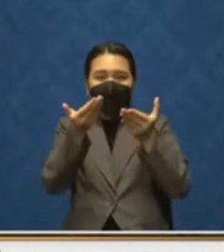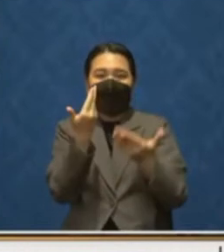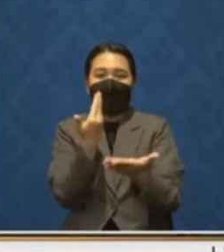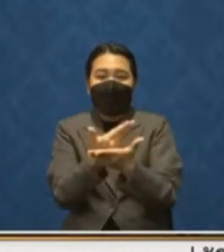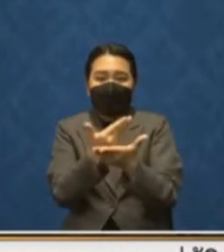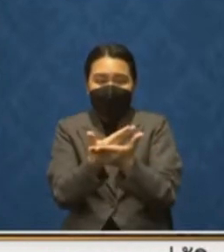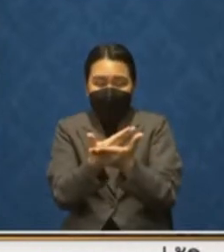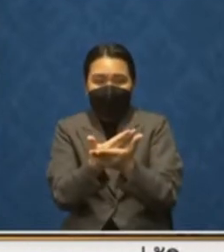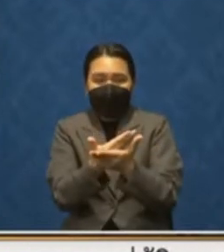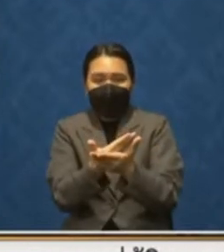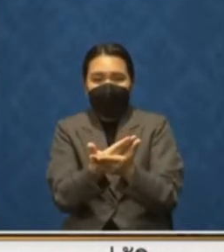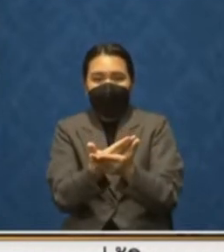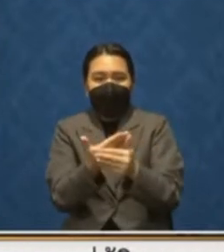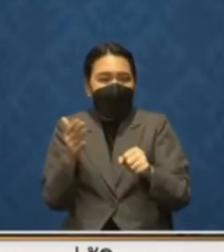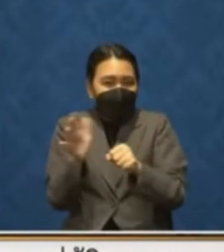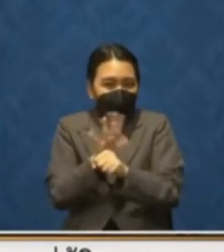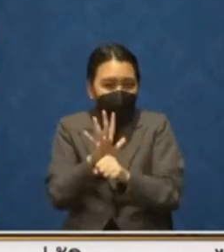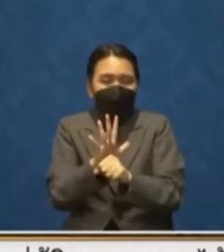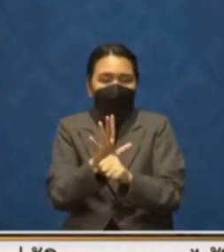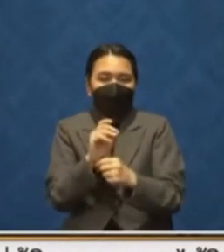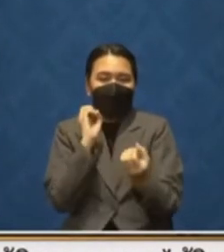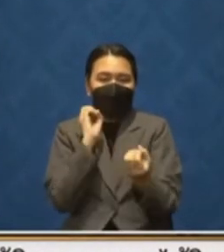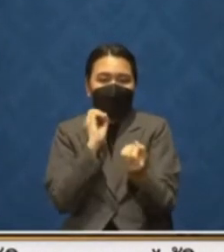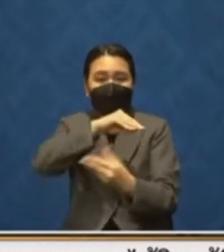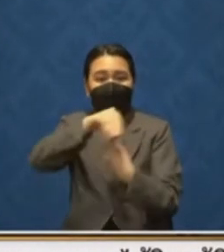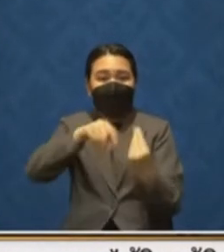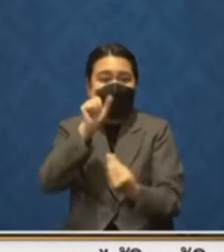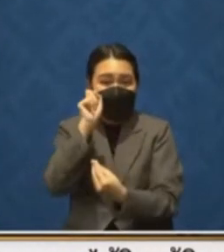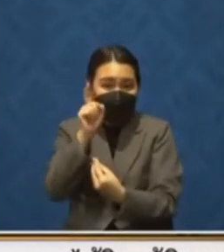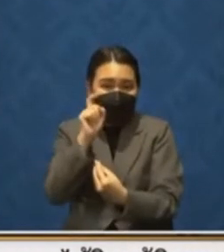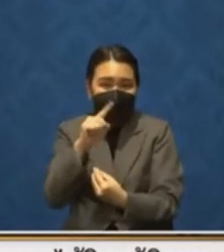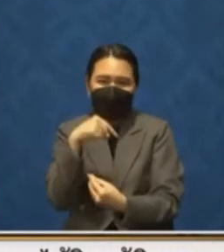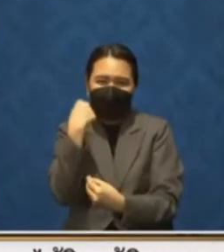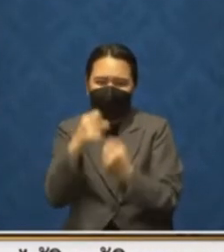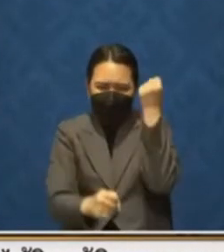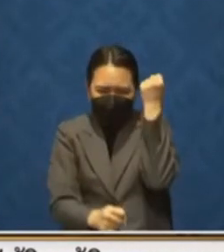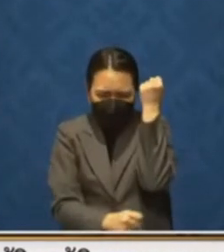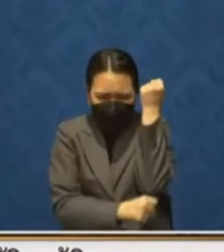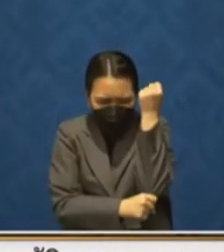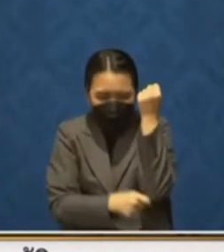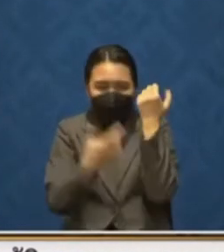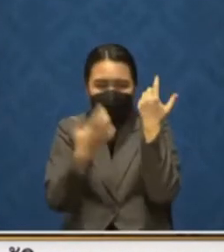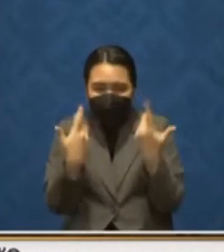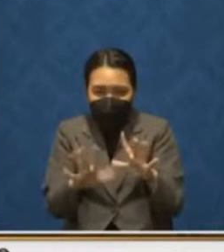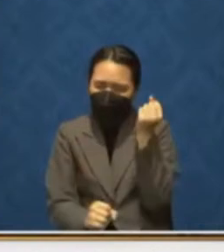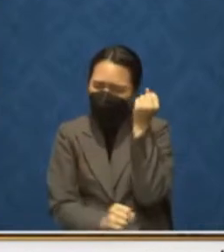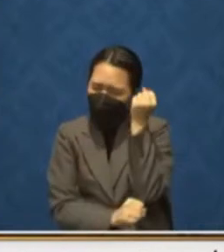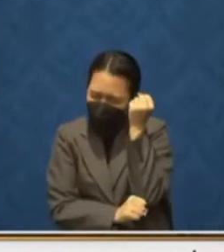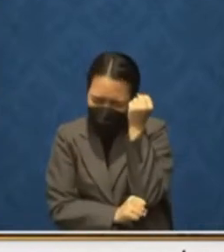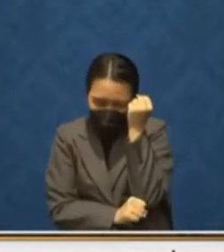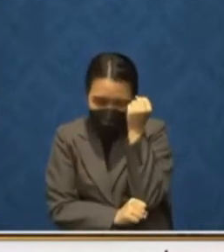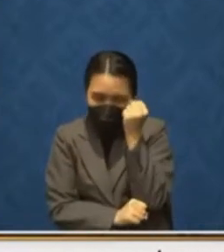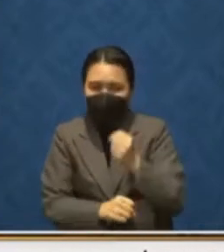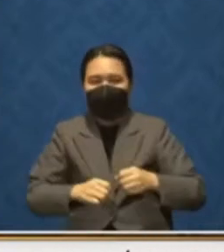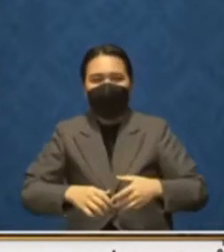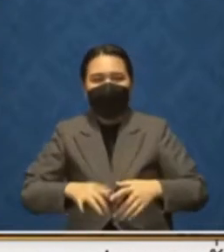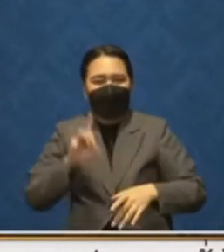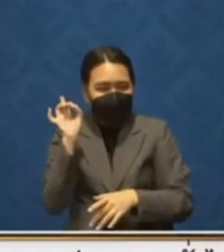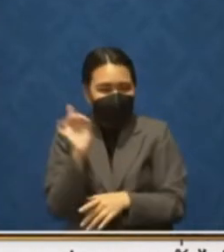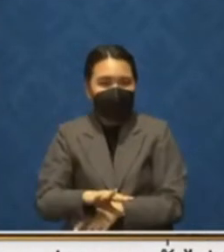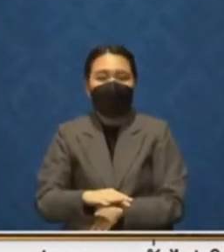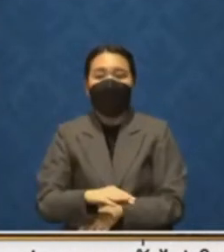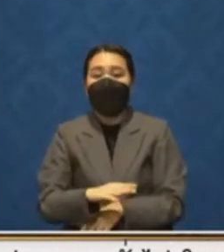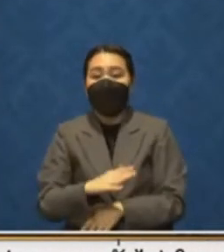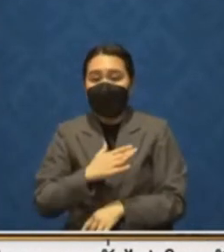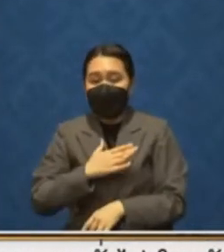คือประเด็นตีซ้ำเติมเศรษฐกิจทำให้คนจนที่ลำบากแล้วต้องลำบากยิ่งขึ้นทั้งสิ้นผมจะฝากไปถึง